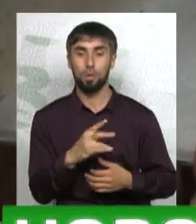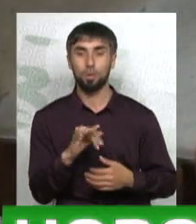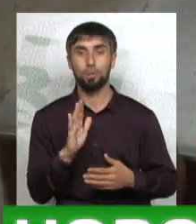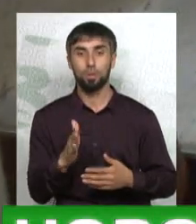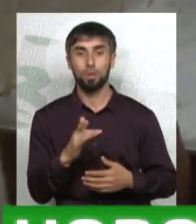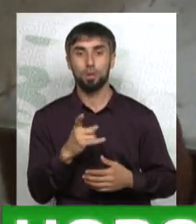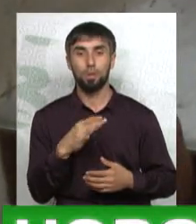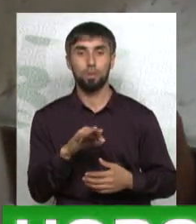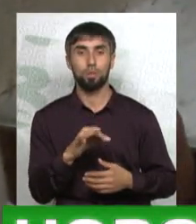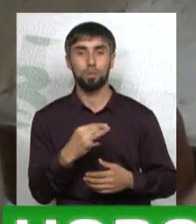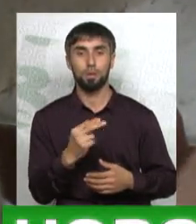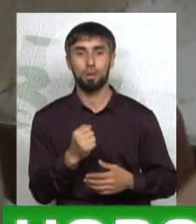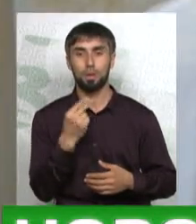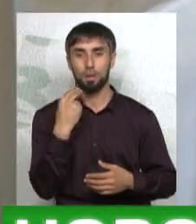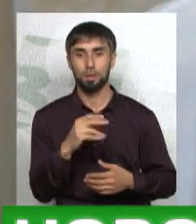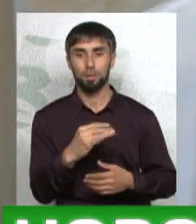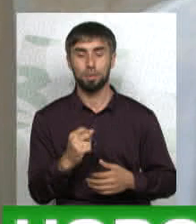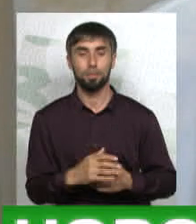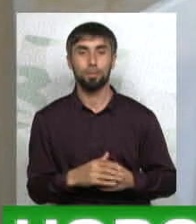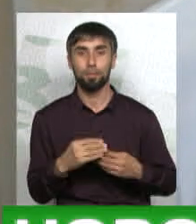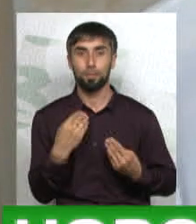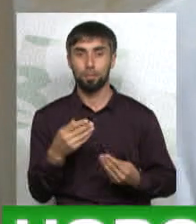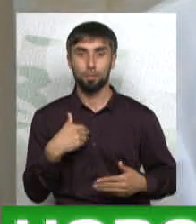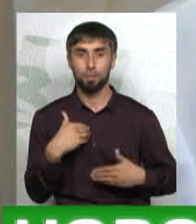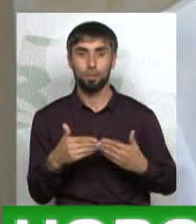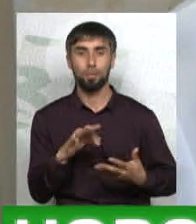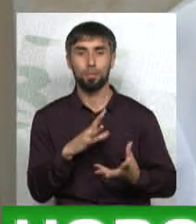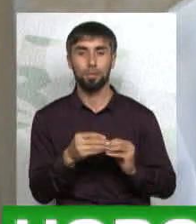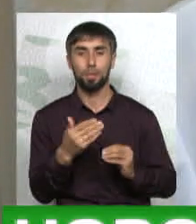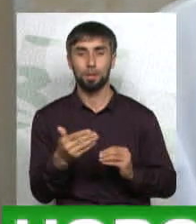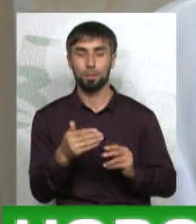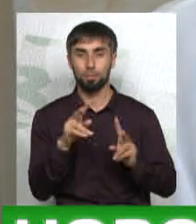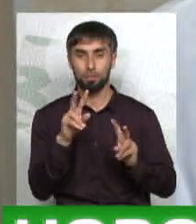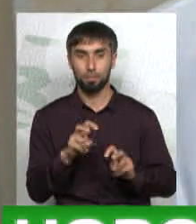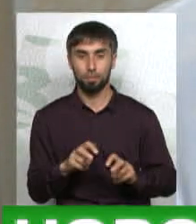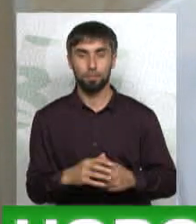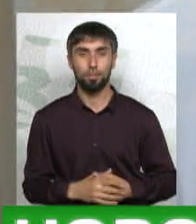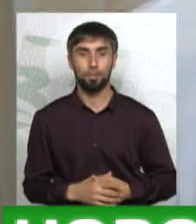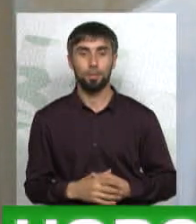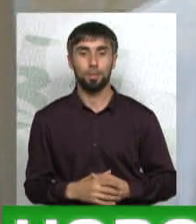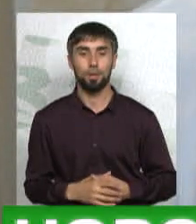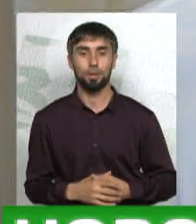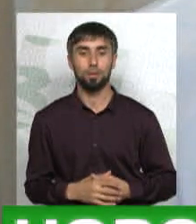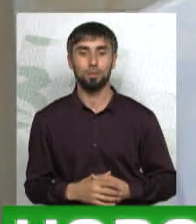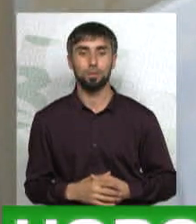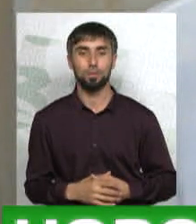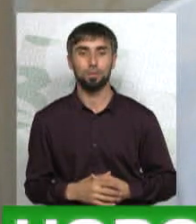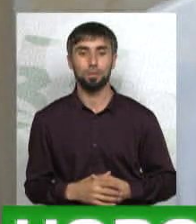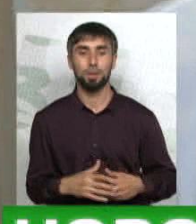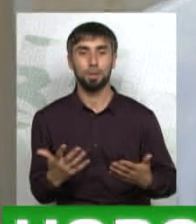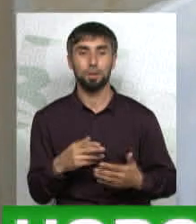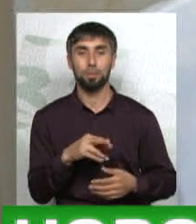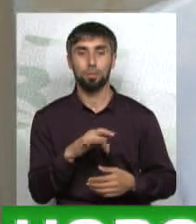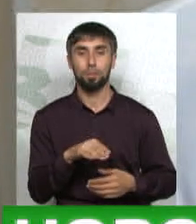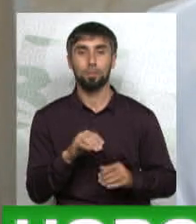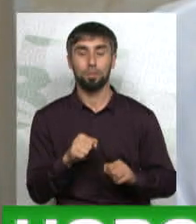будут зависеть от оценки качества семян. Даем рекомендации по итогам этого проведения анализа, каким